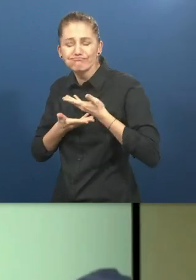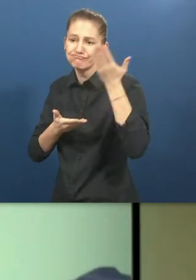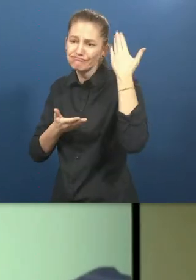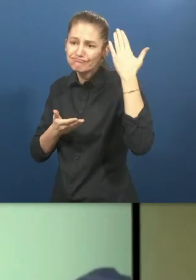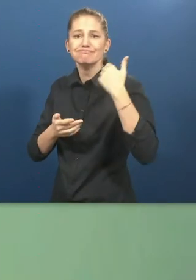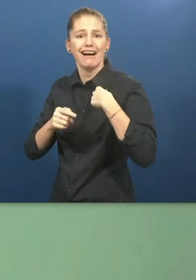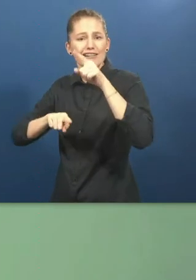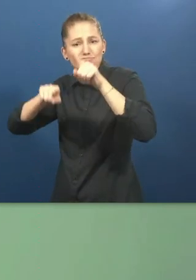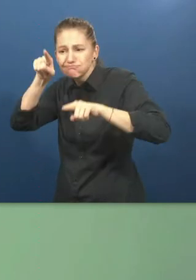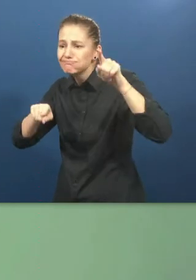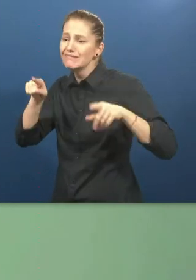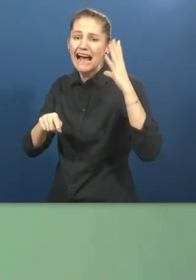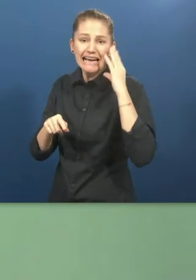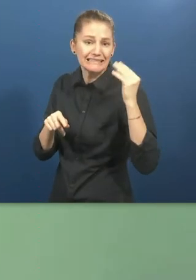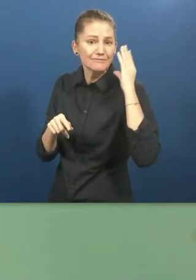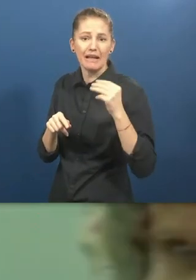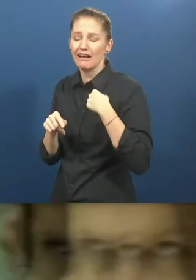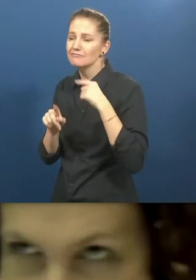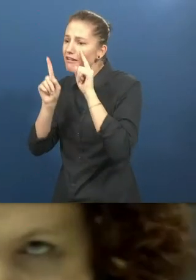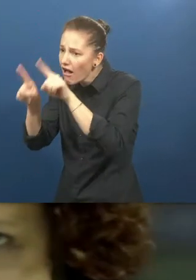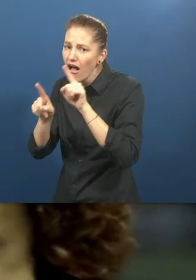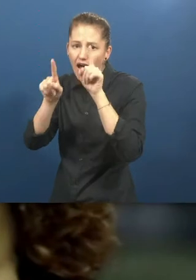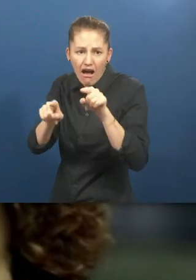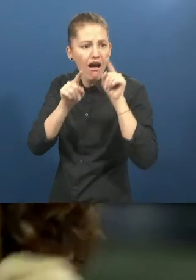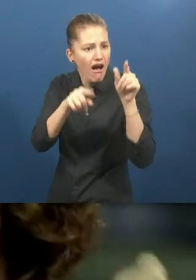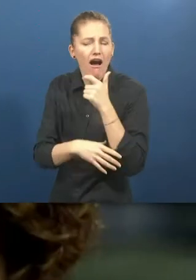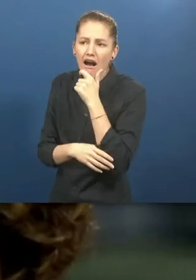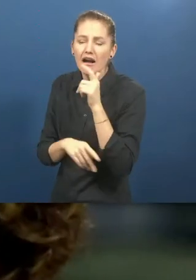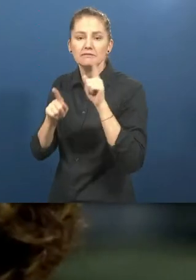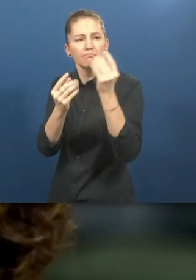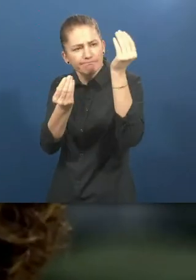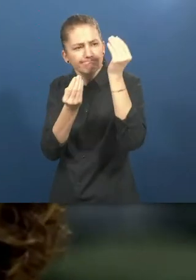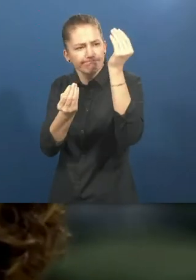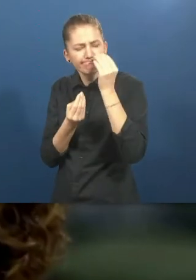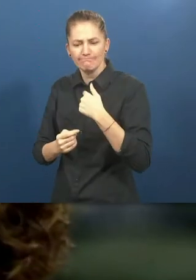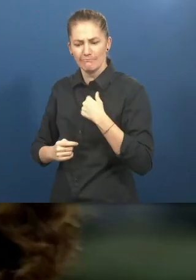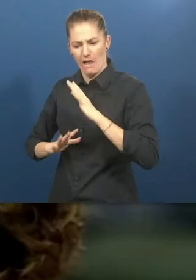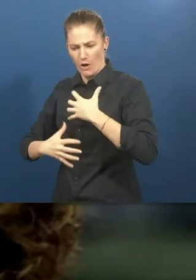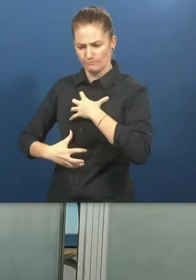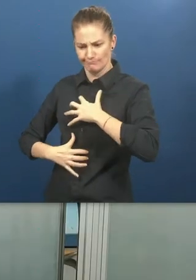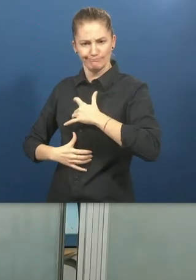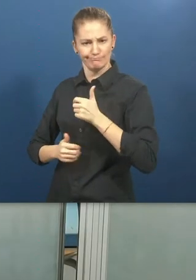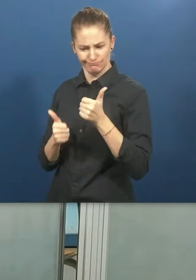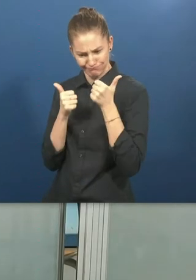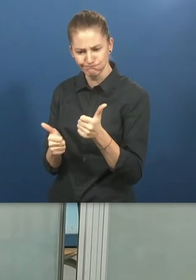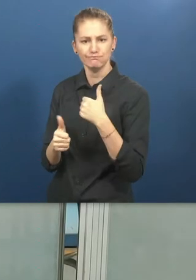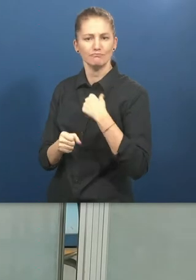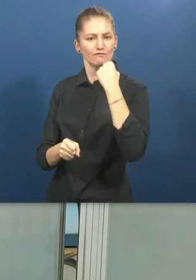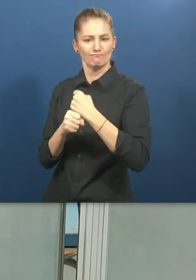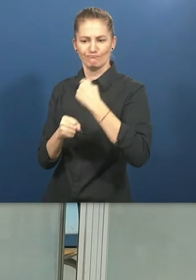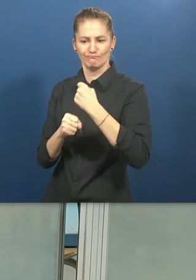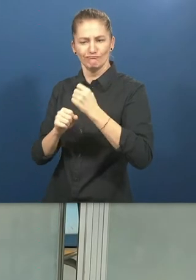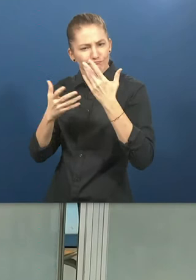나에게 맞는 일자리를 못 찾았어요. 안산업종에서 취업을 위한